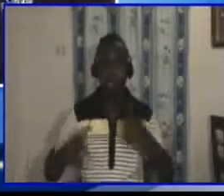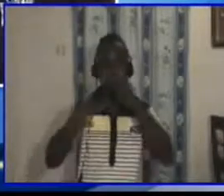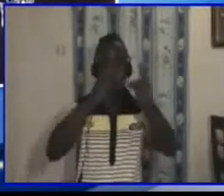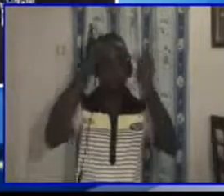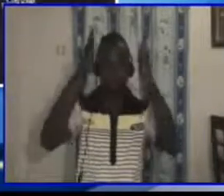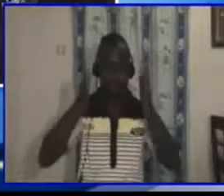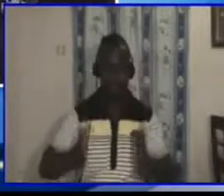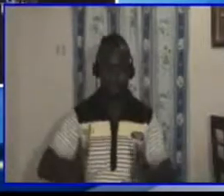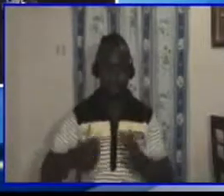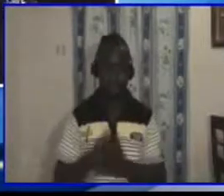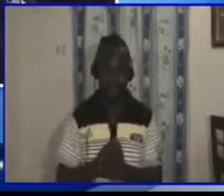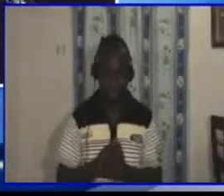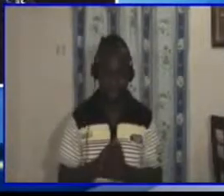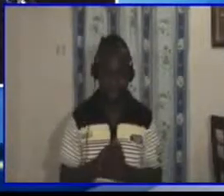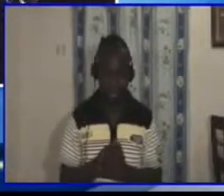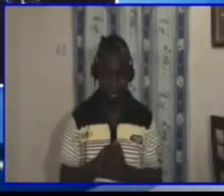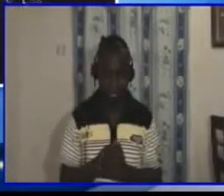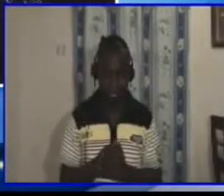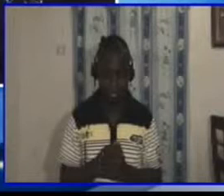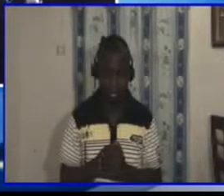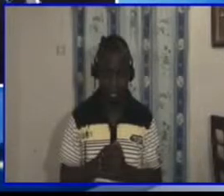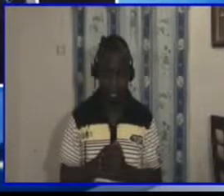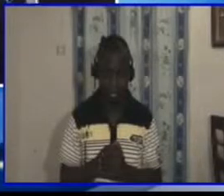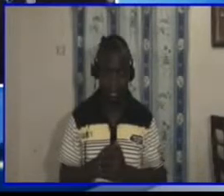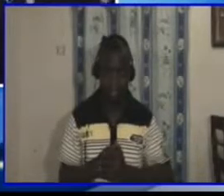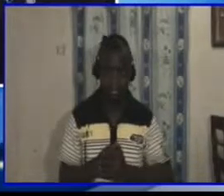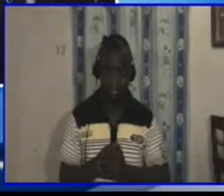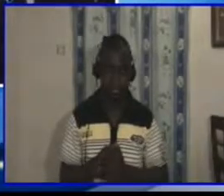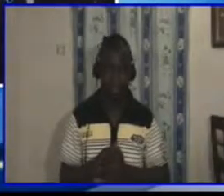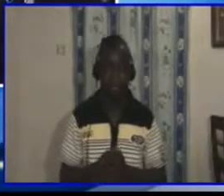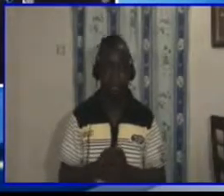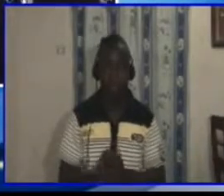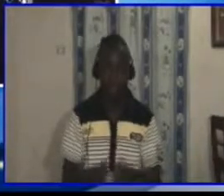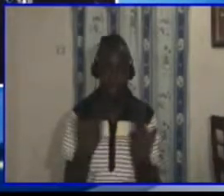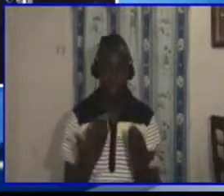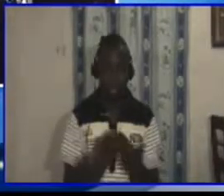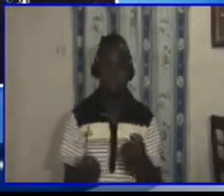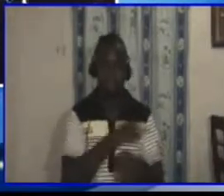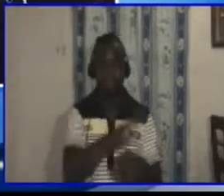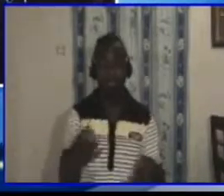che è stato posto dagli apostoli e dai profeti